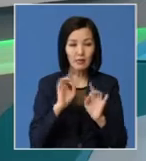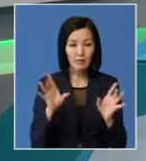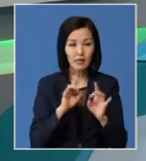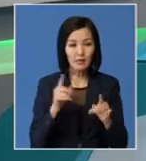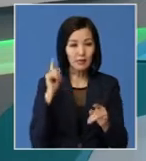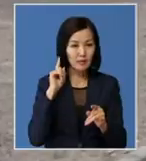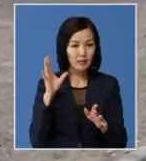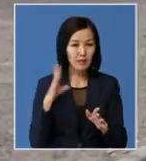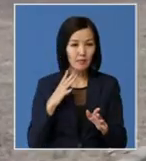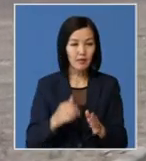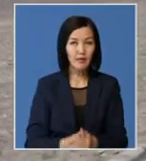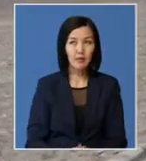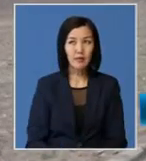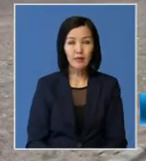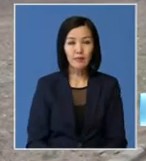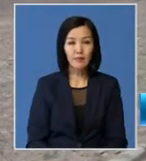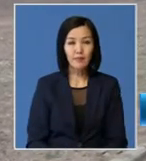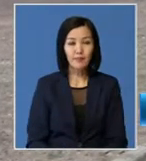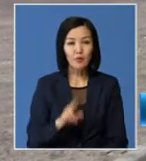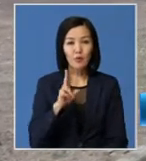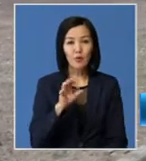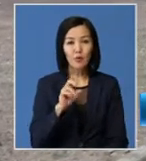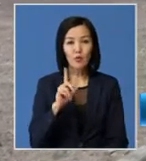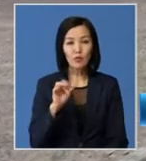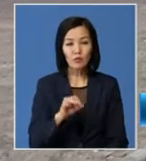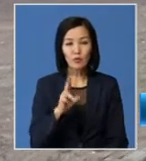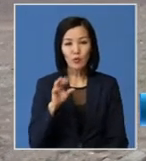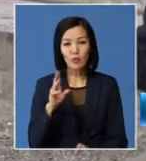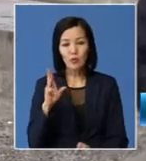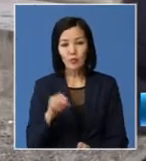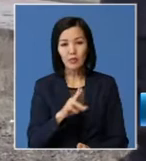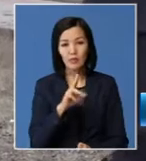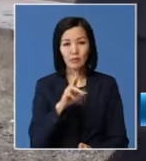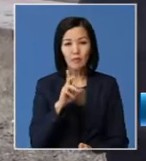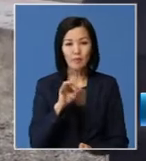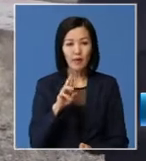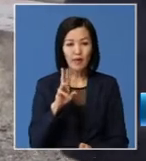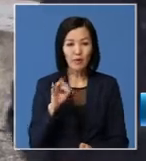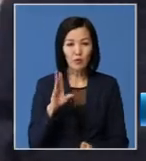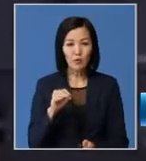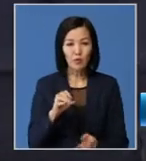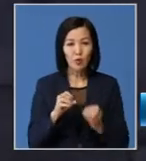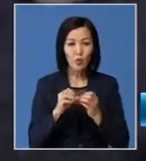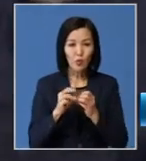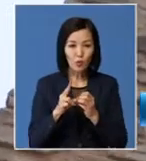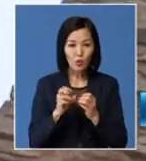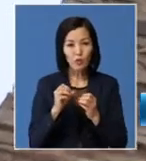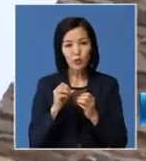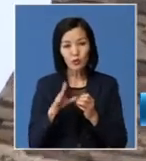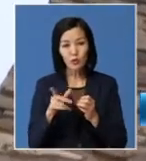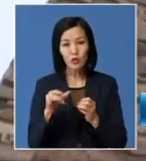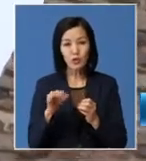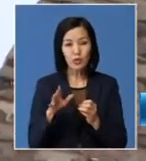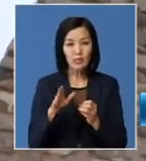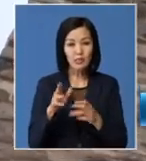қайтты. Қозы Көрпеш Баян Сұлу мазары шамамен 10-11 ғасырларда тұрғызылған сәулет өнері ескерткіші.